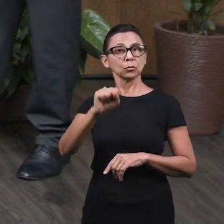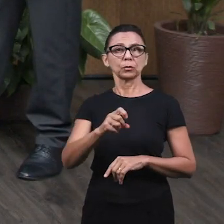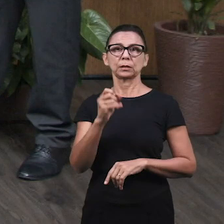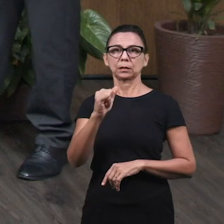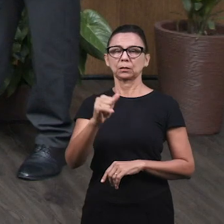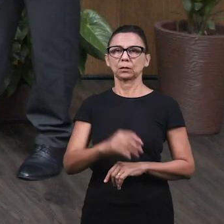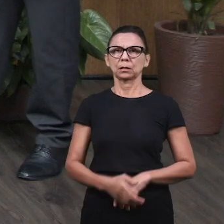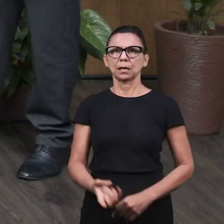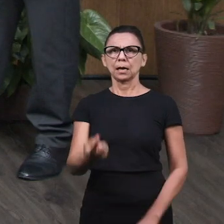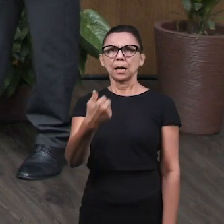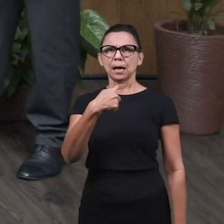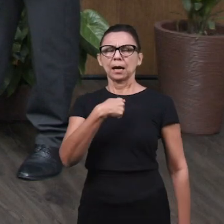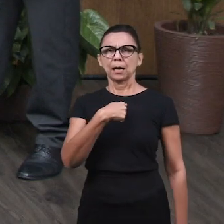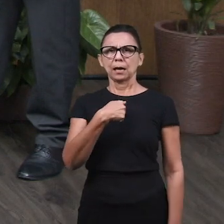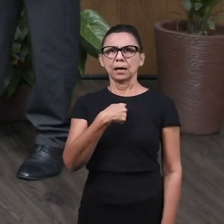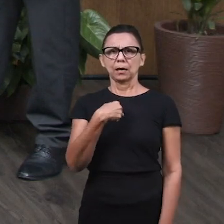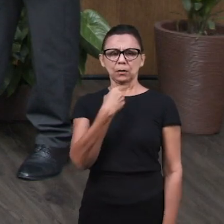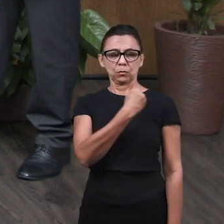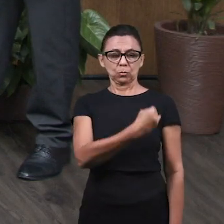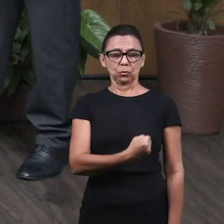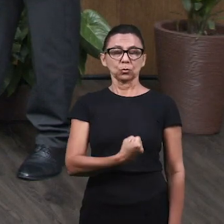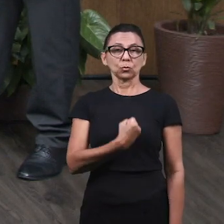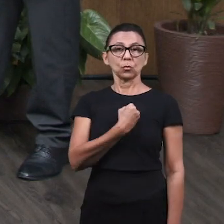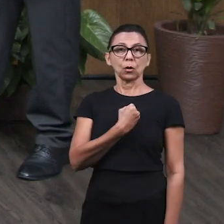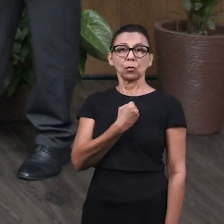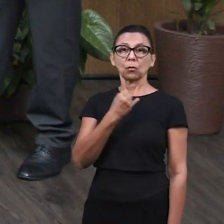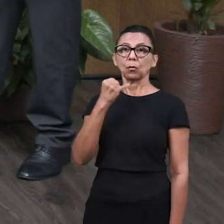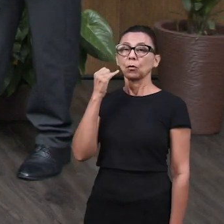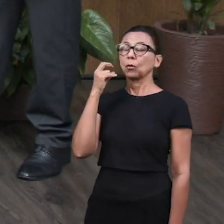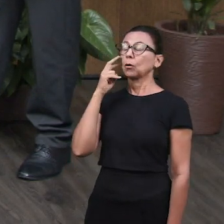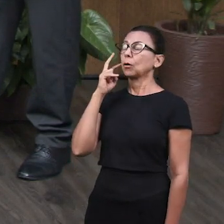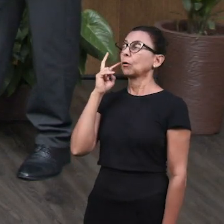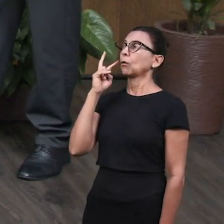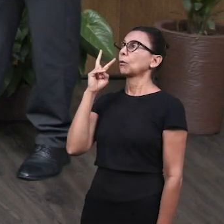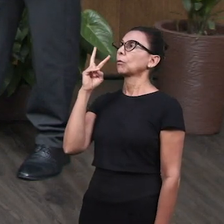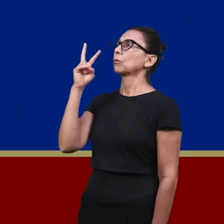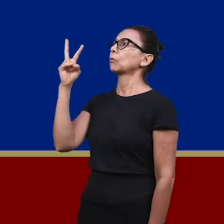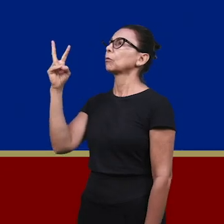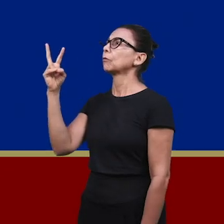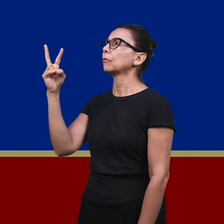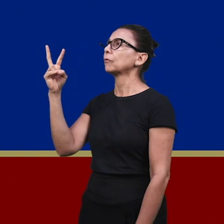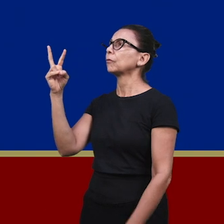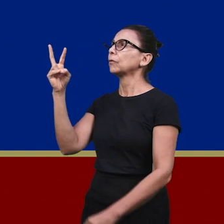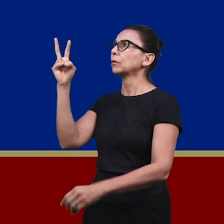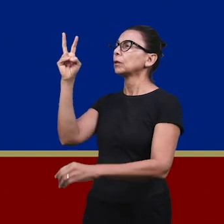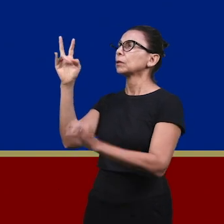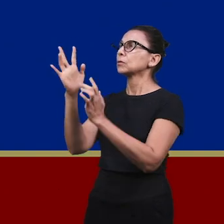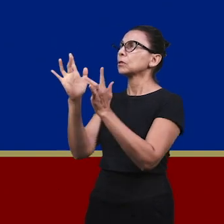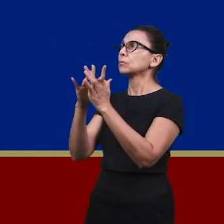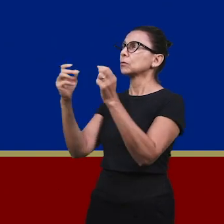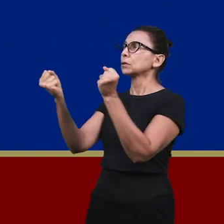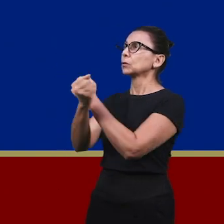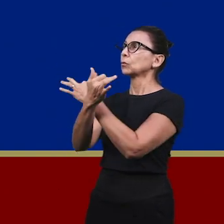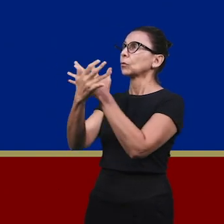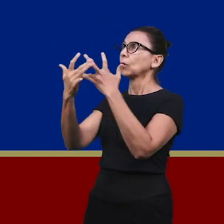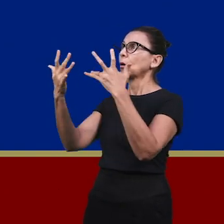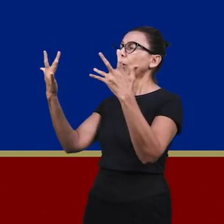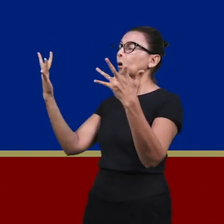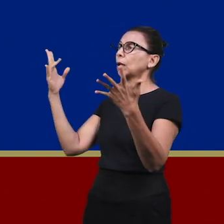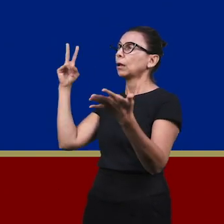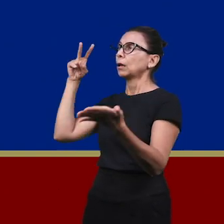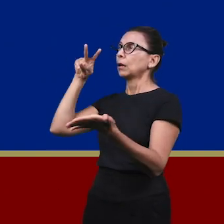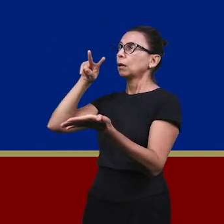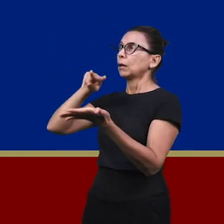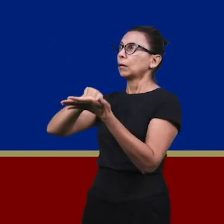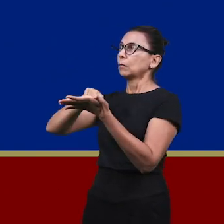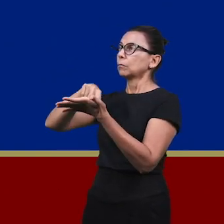Jean, quand je l'ai vu, je suis tombé à ses pieds comme un mort. Il a mis sur